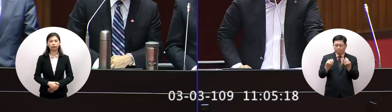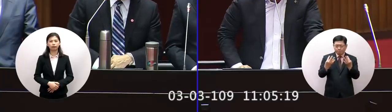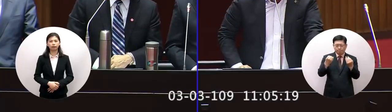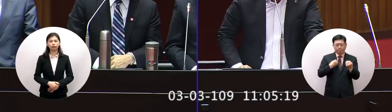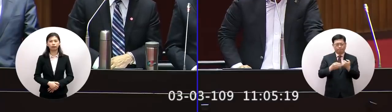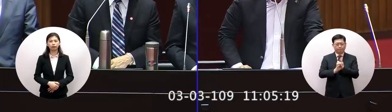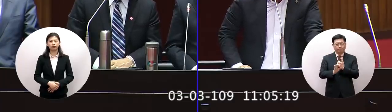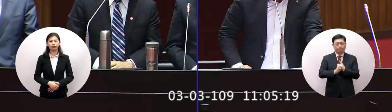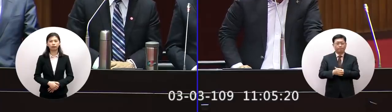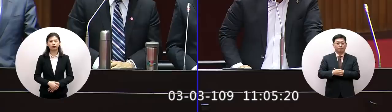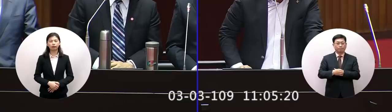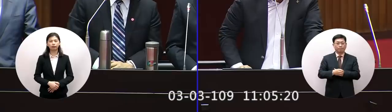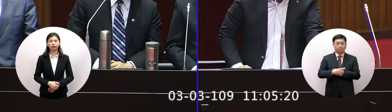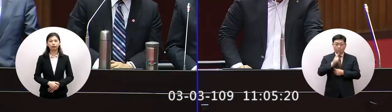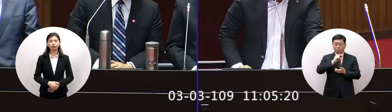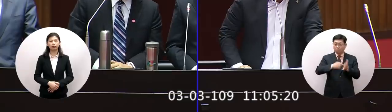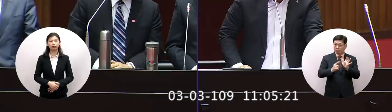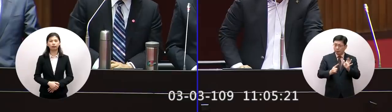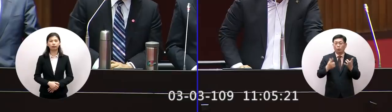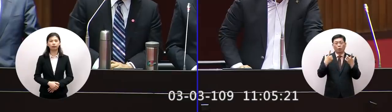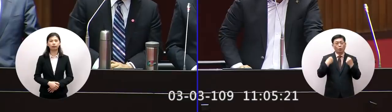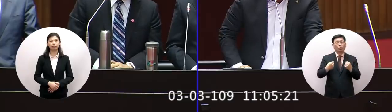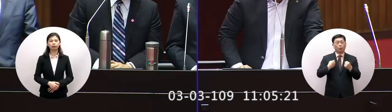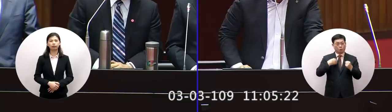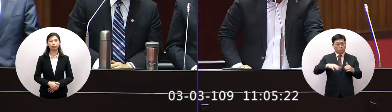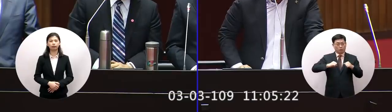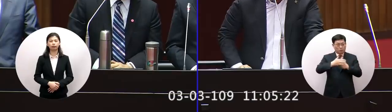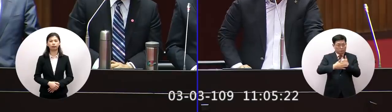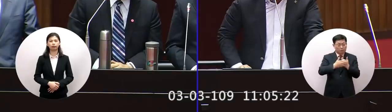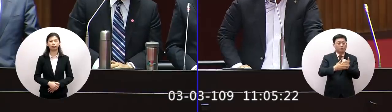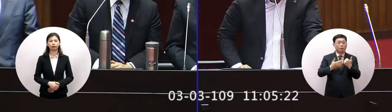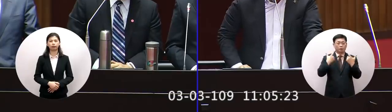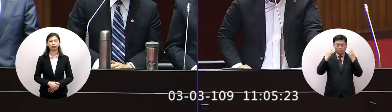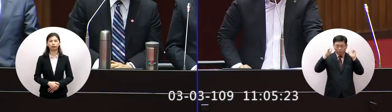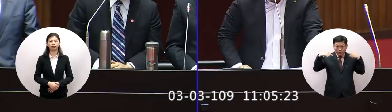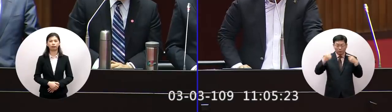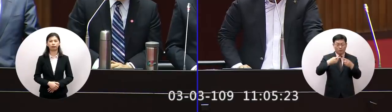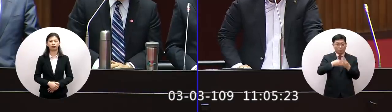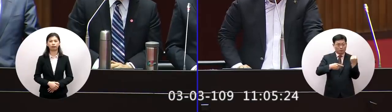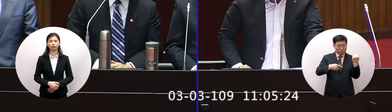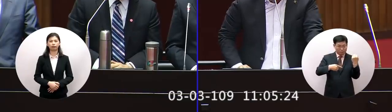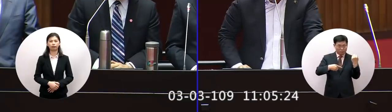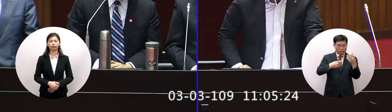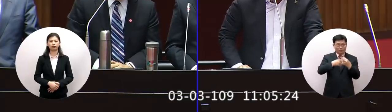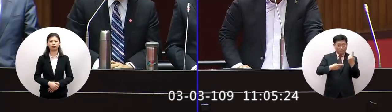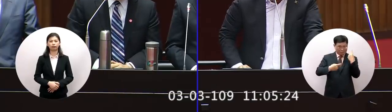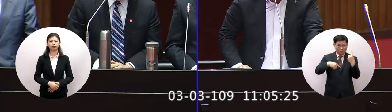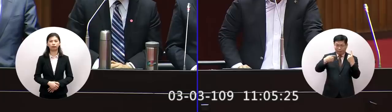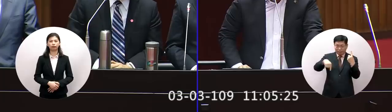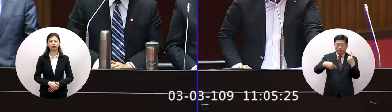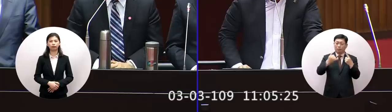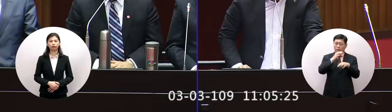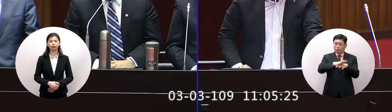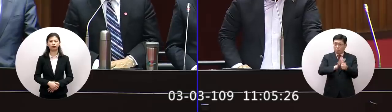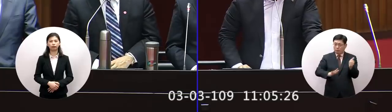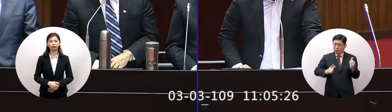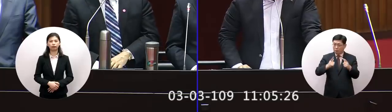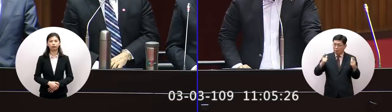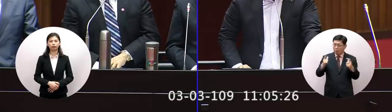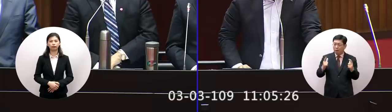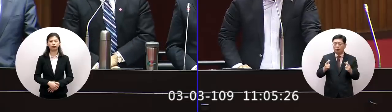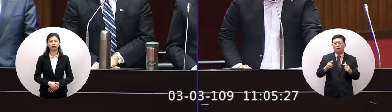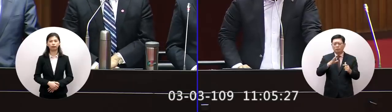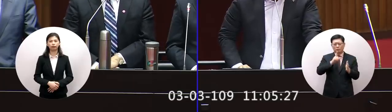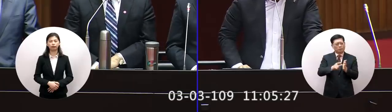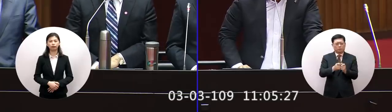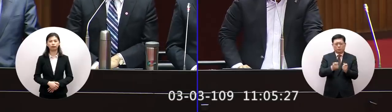的实验。那伊就会凸显到讲啊，原来咱健保照常行一点一块，让大家行的时阵。咱的影响偌大？那这是一